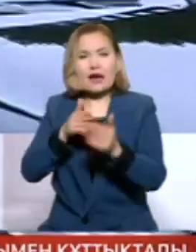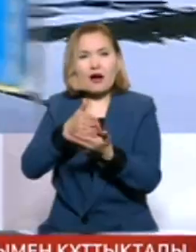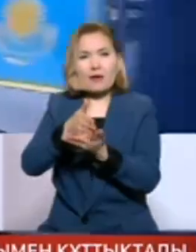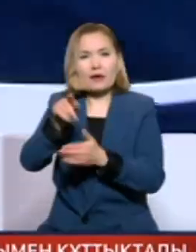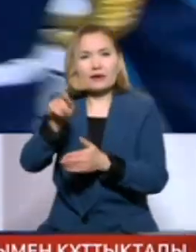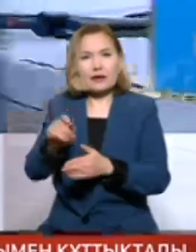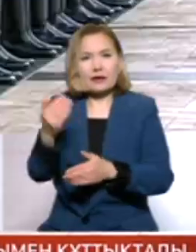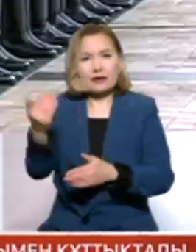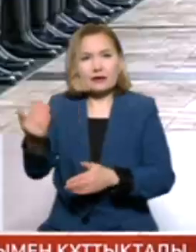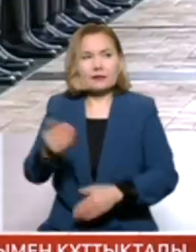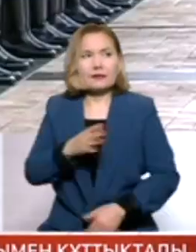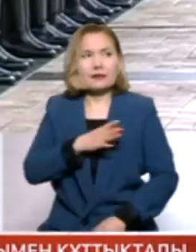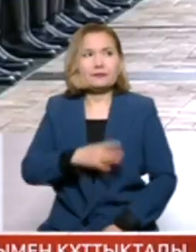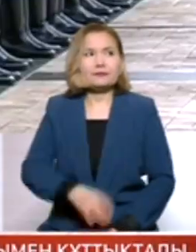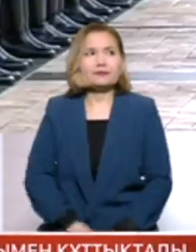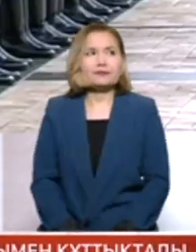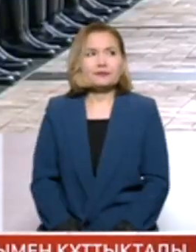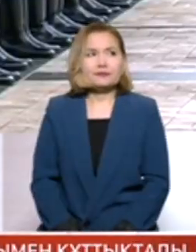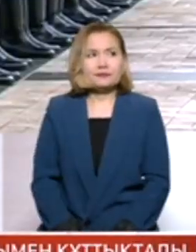резиденциясына барды.